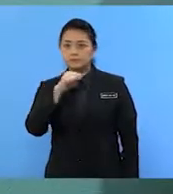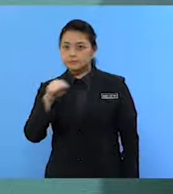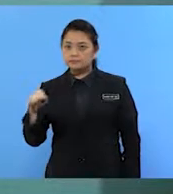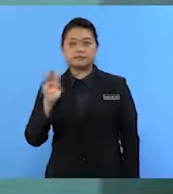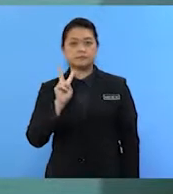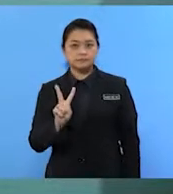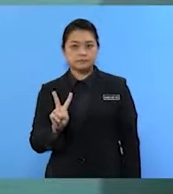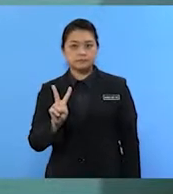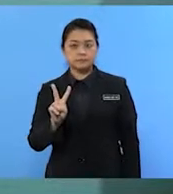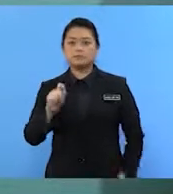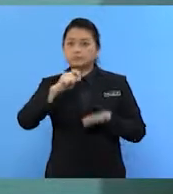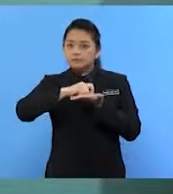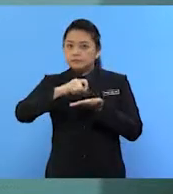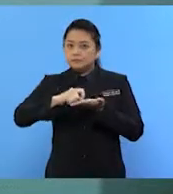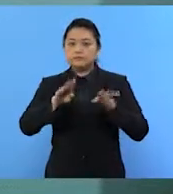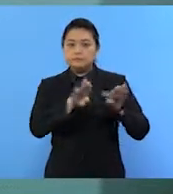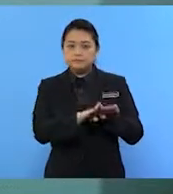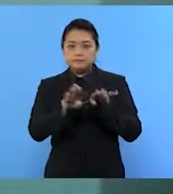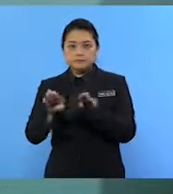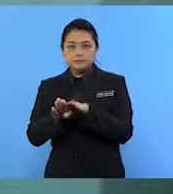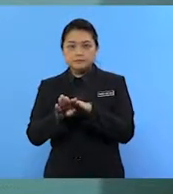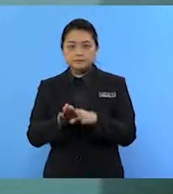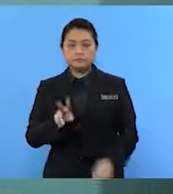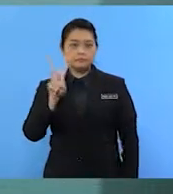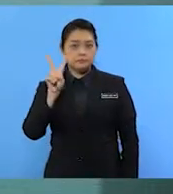1/2, ditulis sebagai